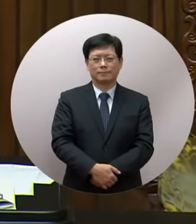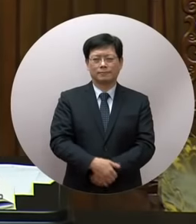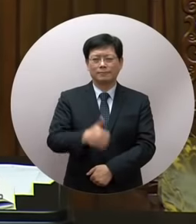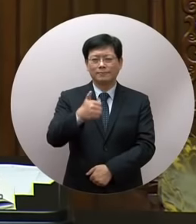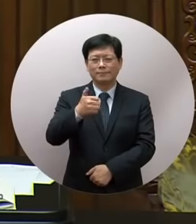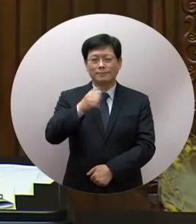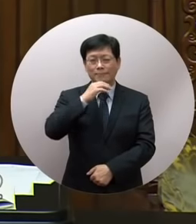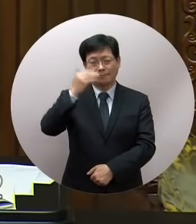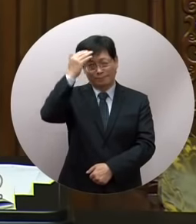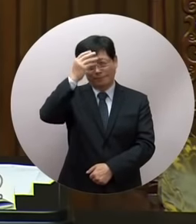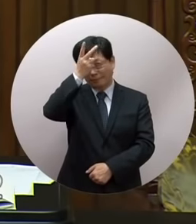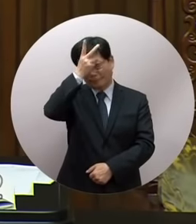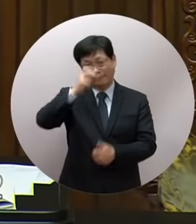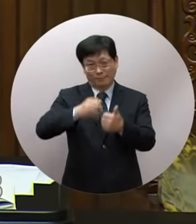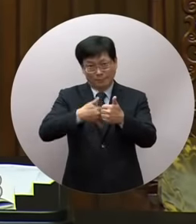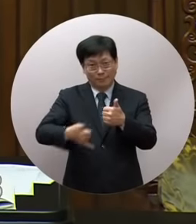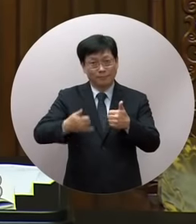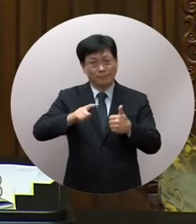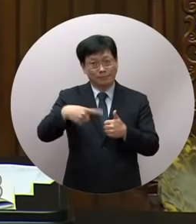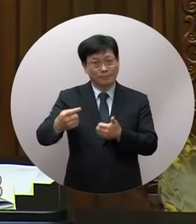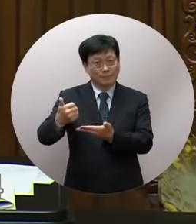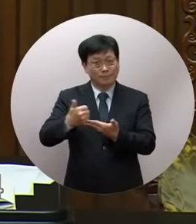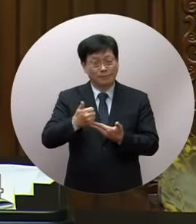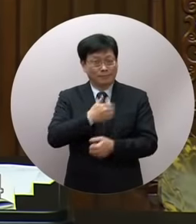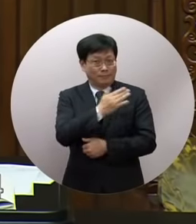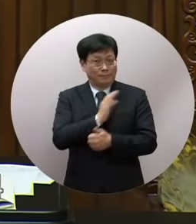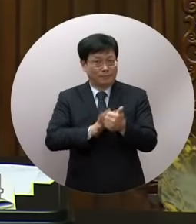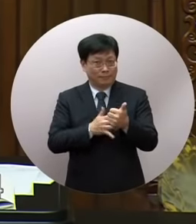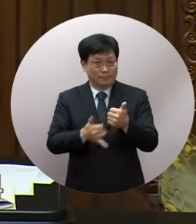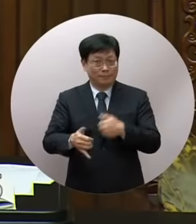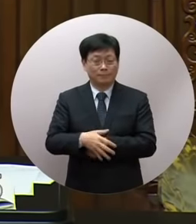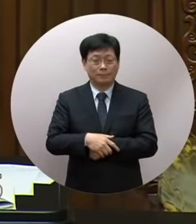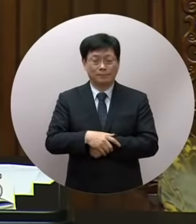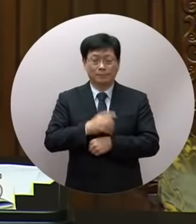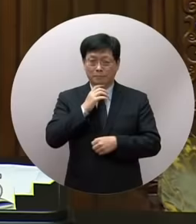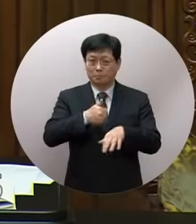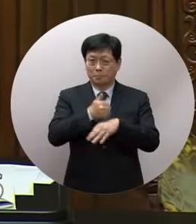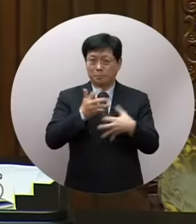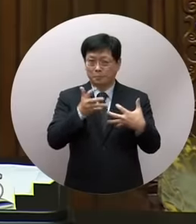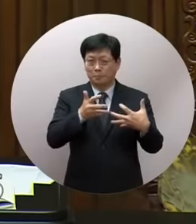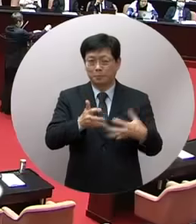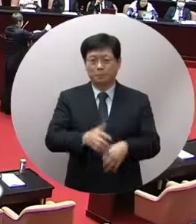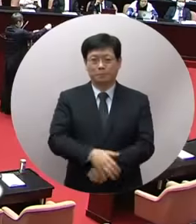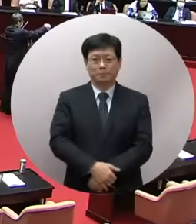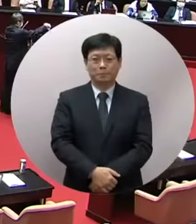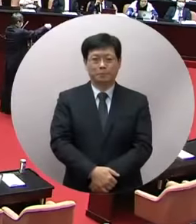谢谢郑委员，继续请陈委员秀宝质询。